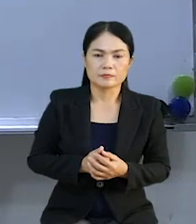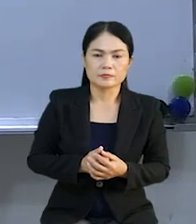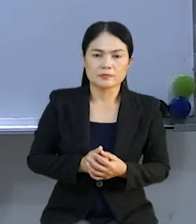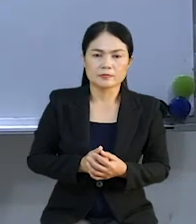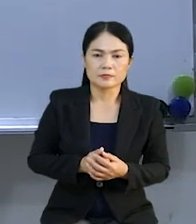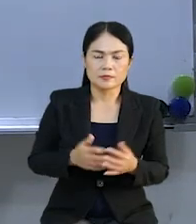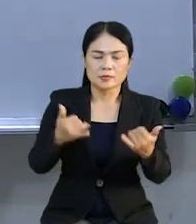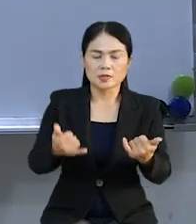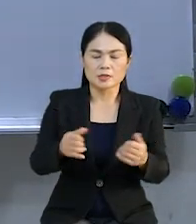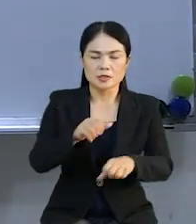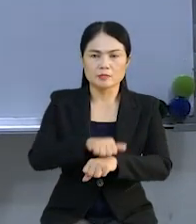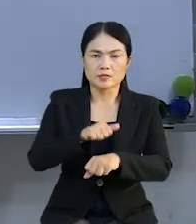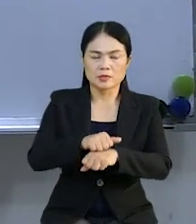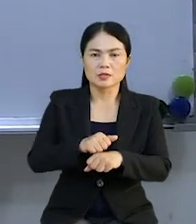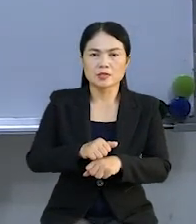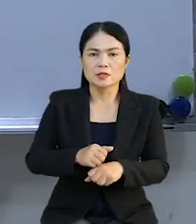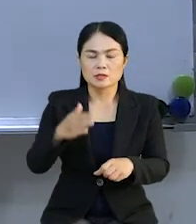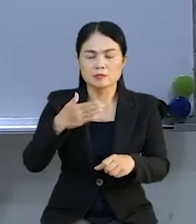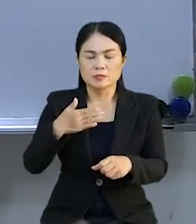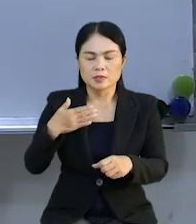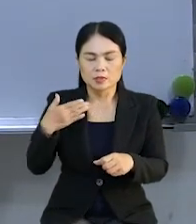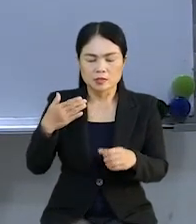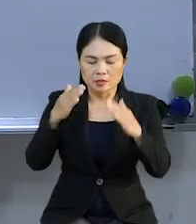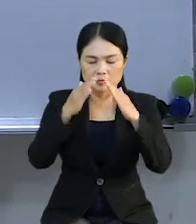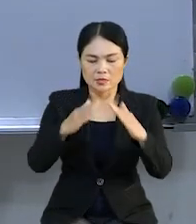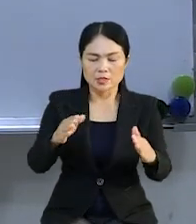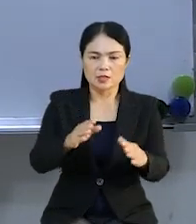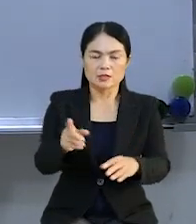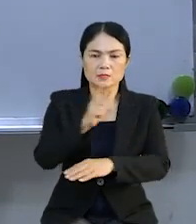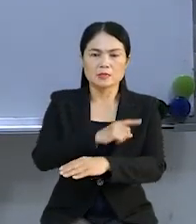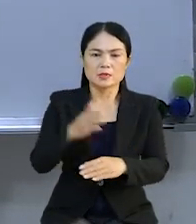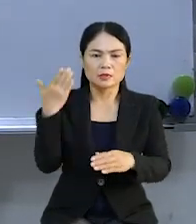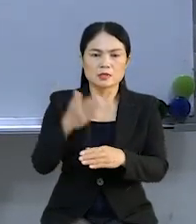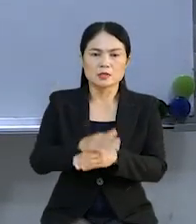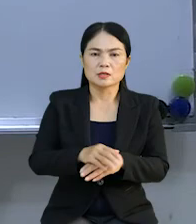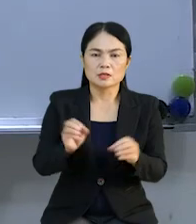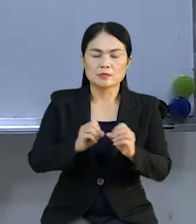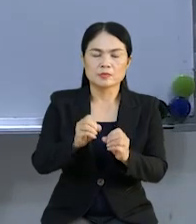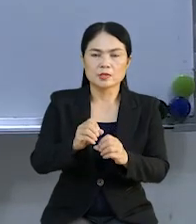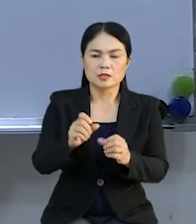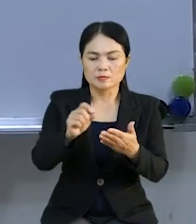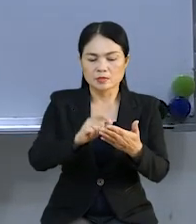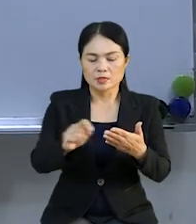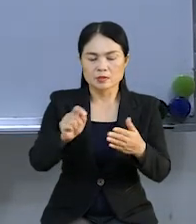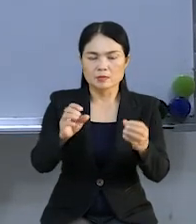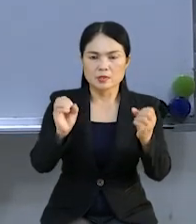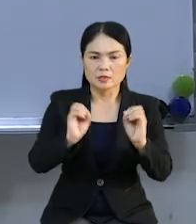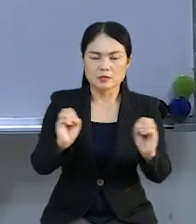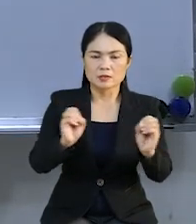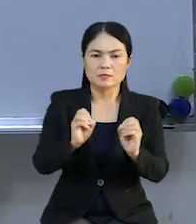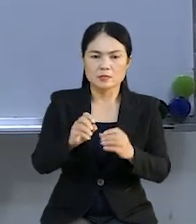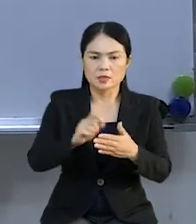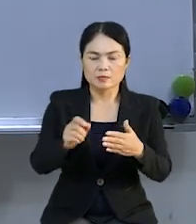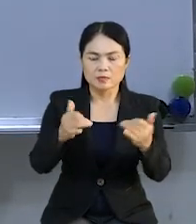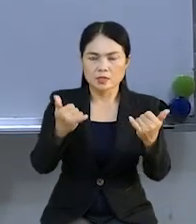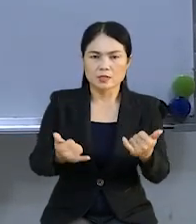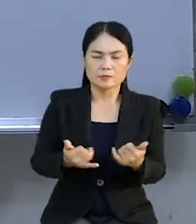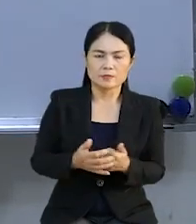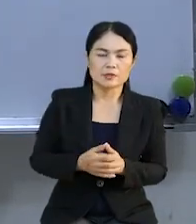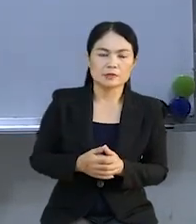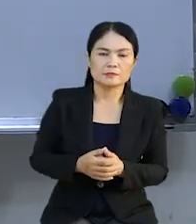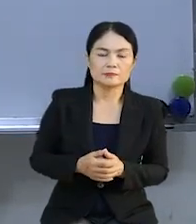ញ្ចឹងនេះគឺជាកិច្ចការផ្ទះរបស់យើងនៅថ្ងៃមុនណាកូនកិច្ចការផ្ទះយើងលោកគ្រូមិនទាន់កំណែទេលោកគ្រូកំណែឥឡូវនេះ